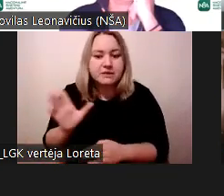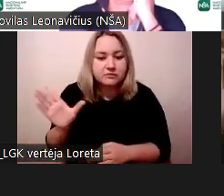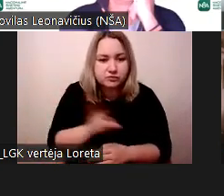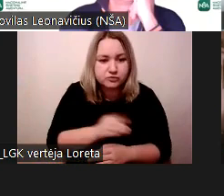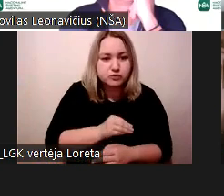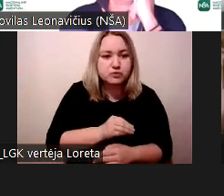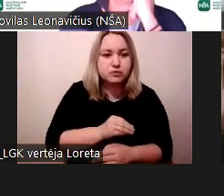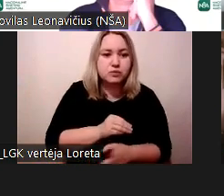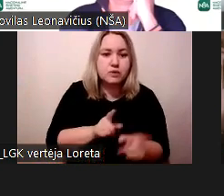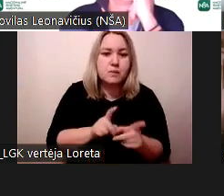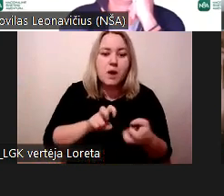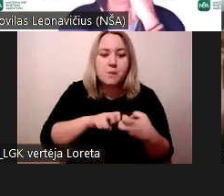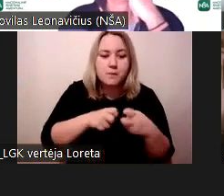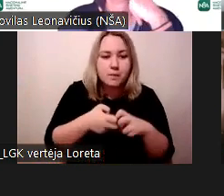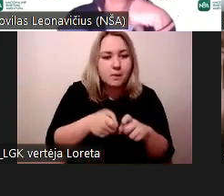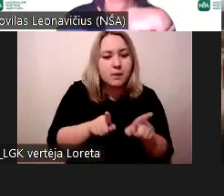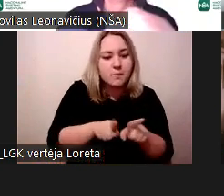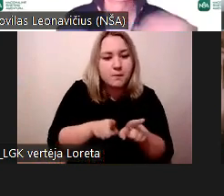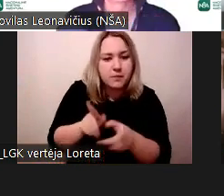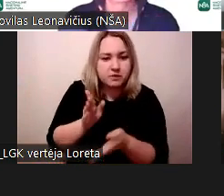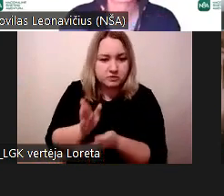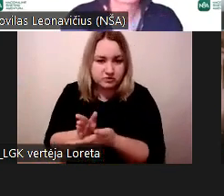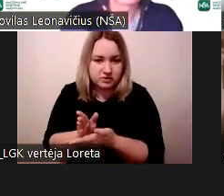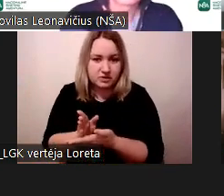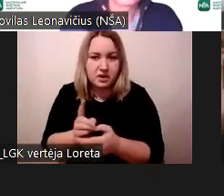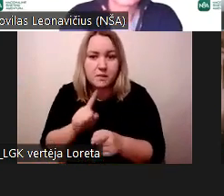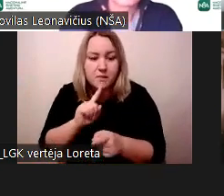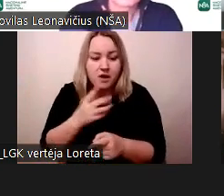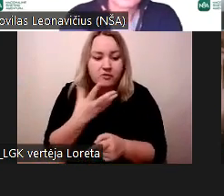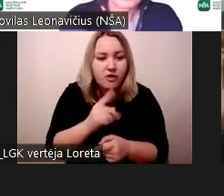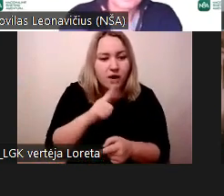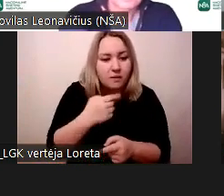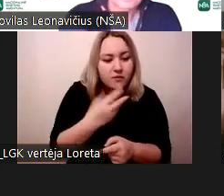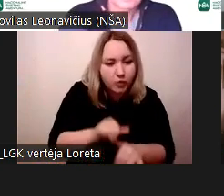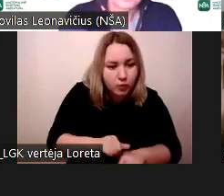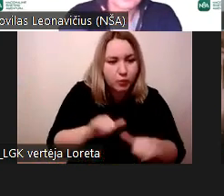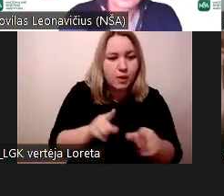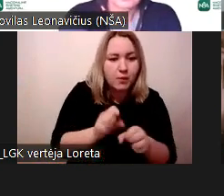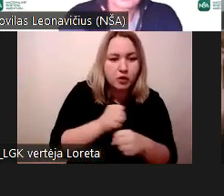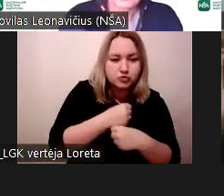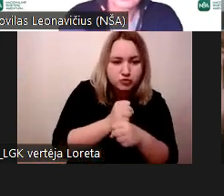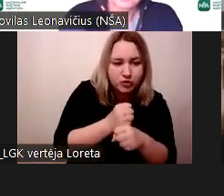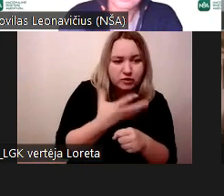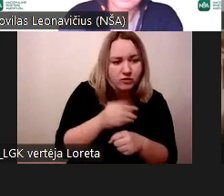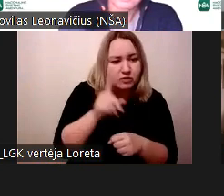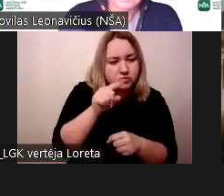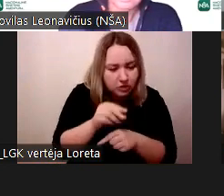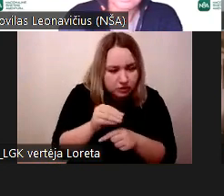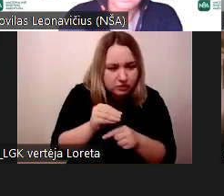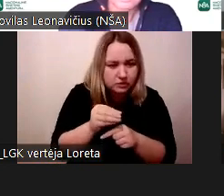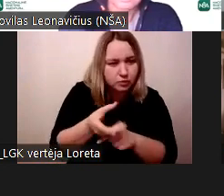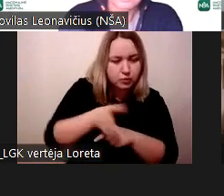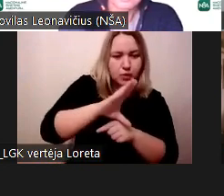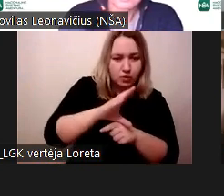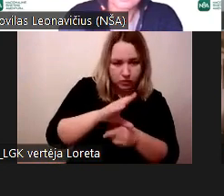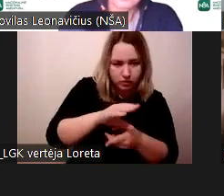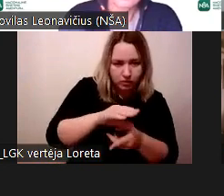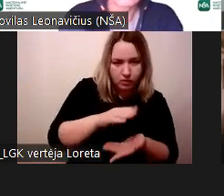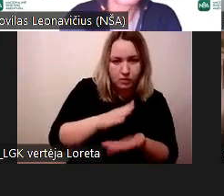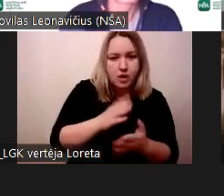susidurime su panašiomis problemams, kalbant apie kalbos plėtrą, žodyno plėtrą ir